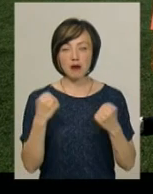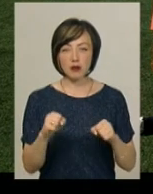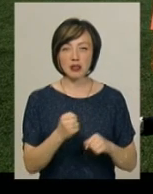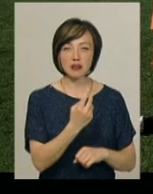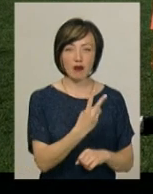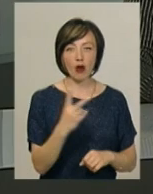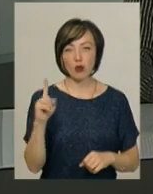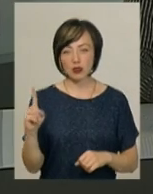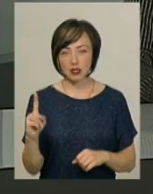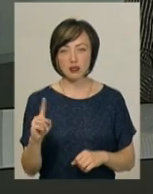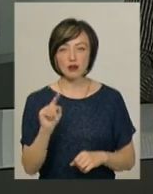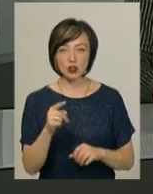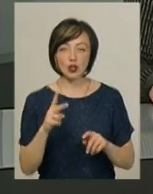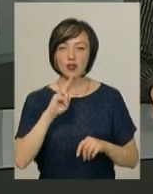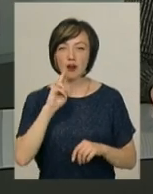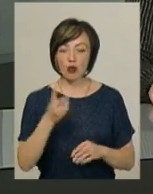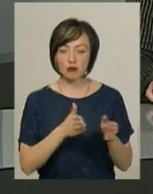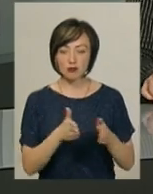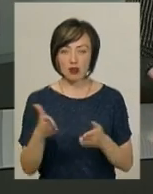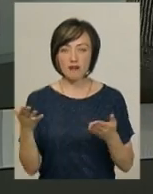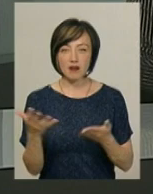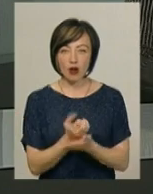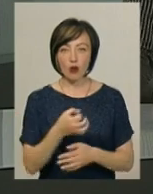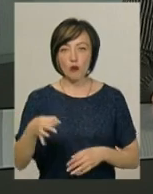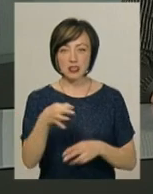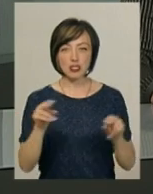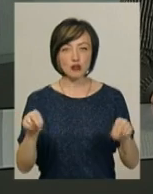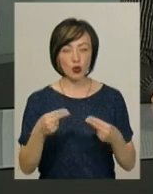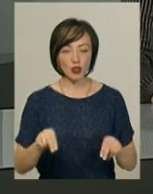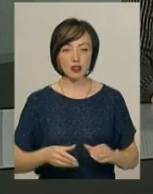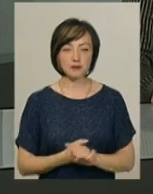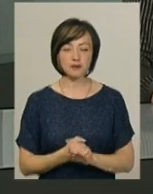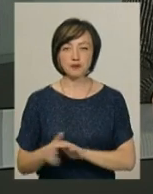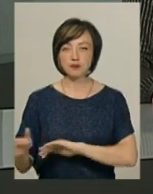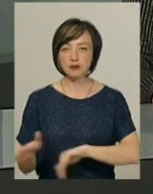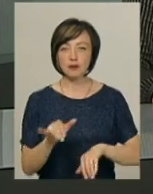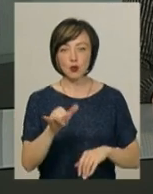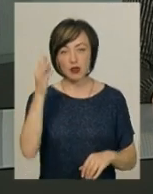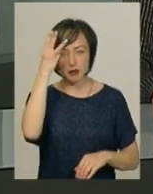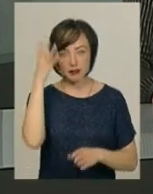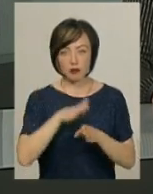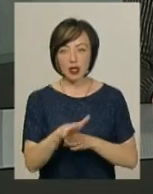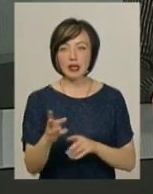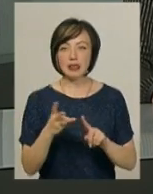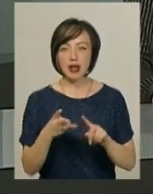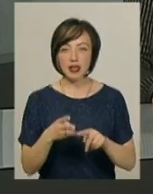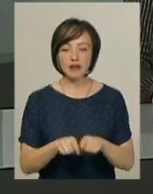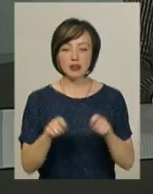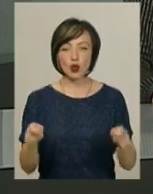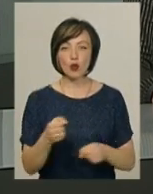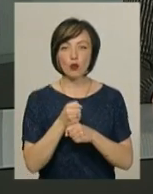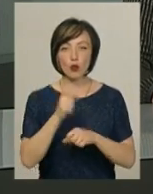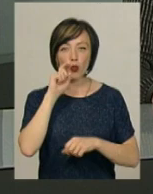рахунком 2-1, вони другий рік поспіль виграють обласний чемпіонат. У Хмельницькому відбувся третій відкритий Кубок України